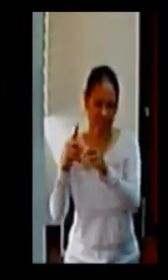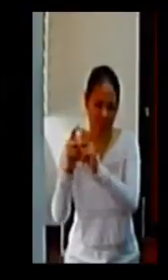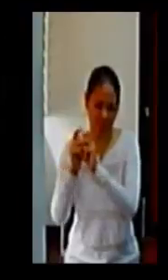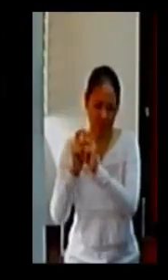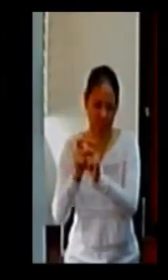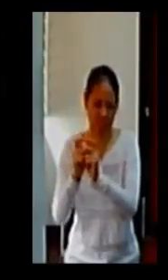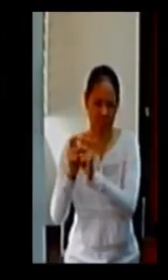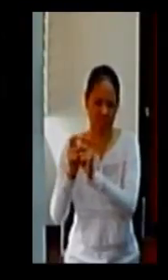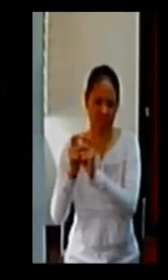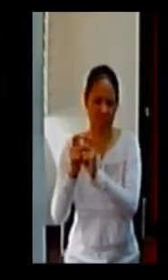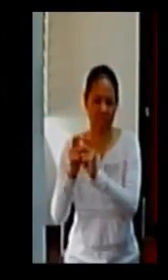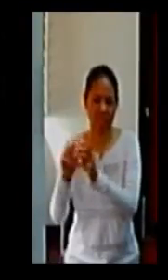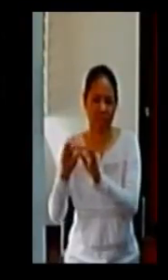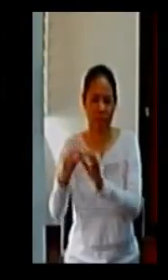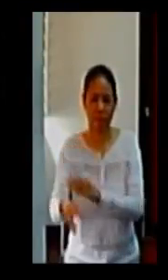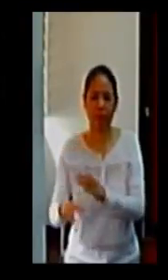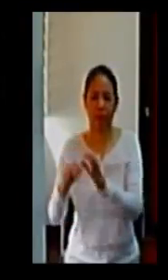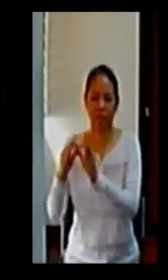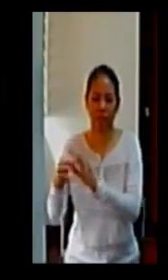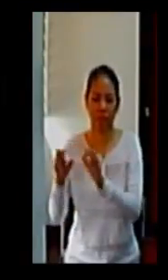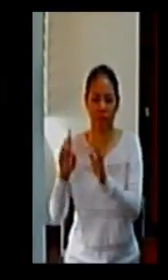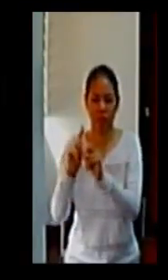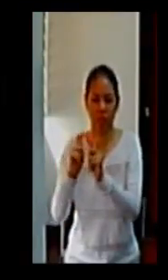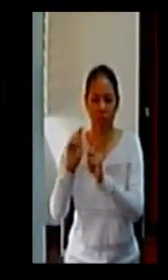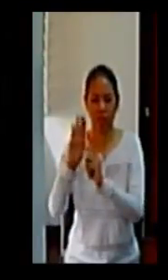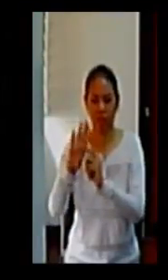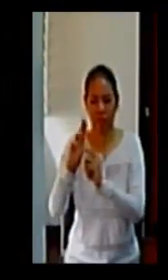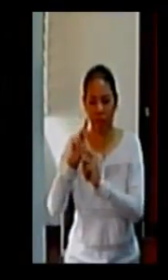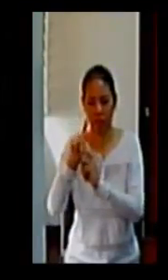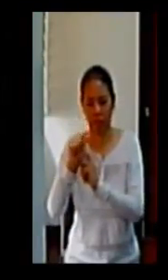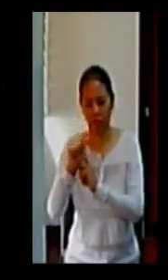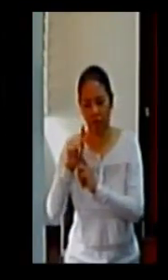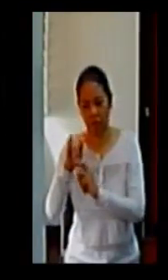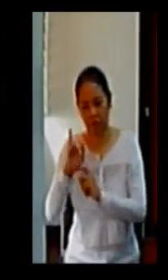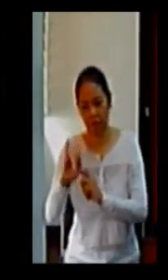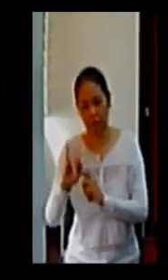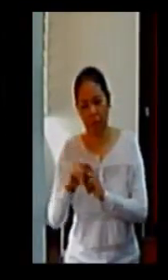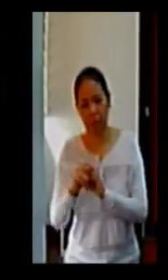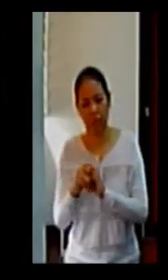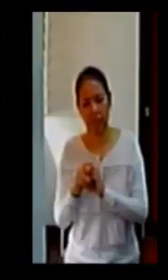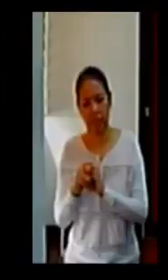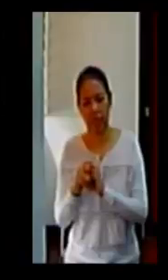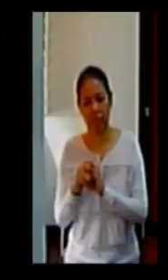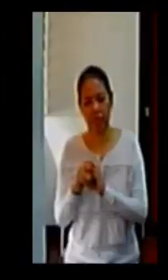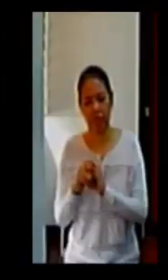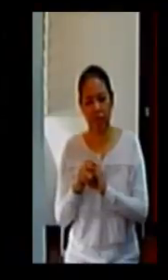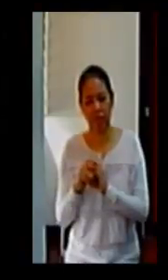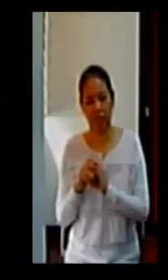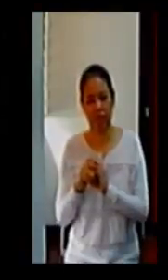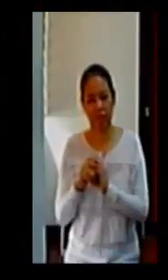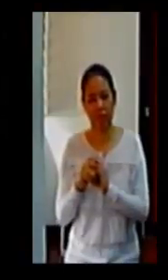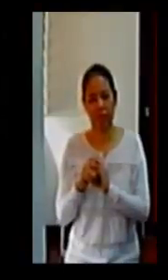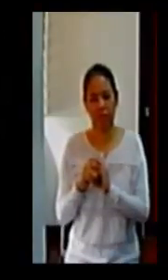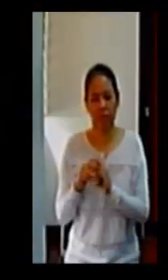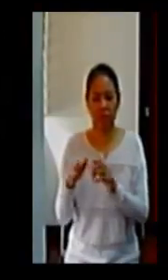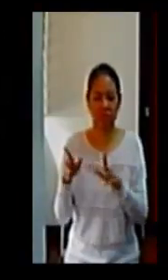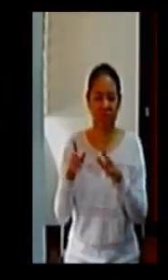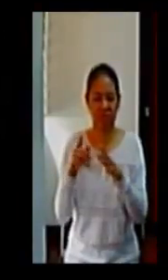nangungupi. So sabay silang nagbabaki. So meaning, hindi masyado yung tawagin mo yung community mo